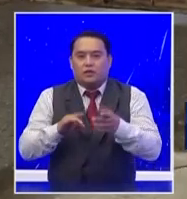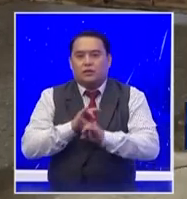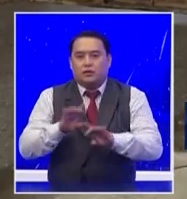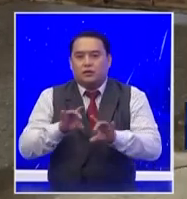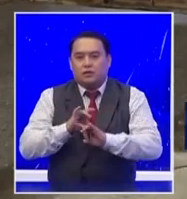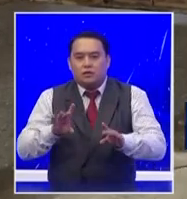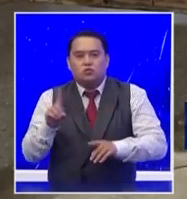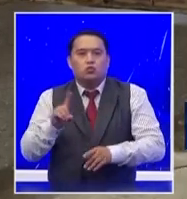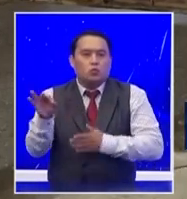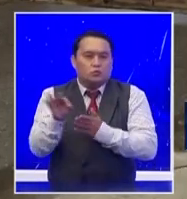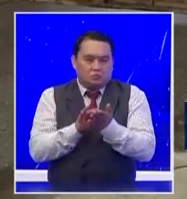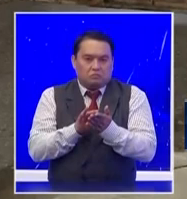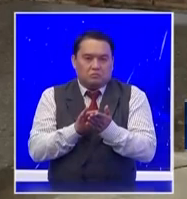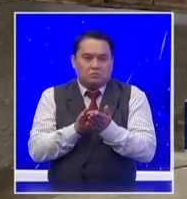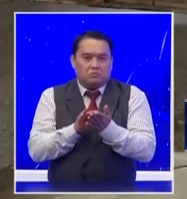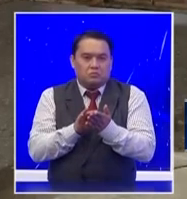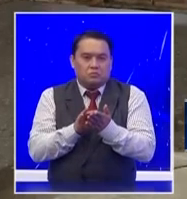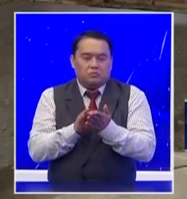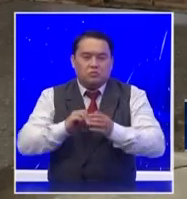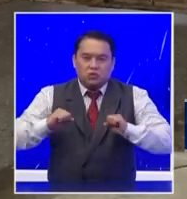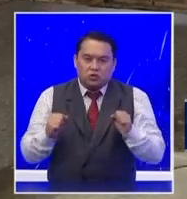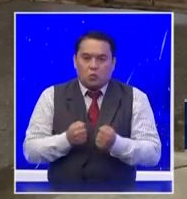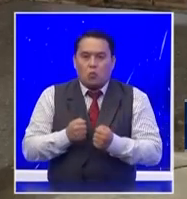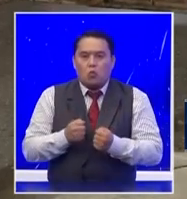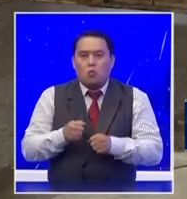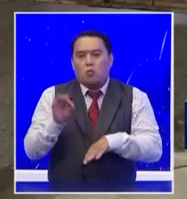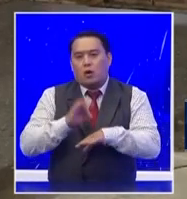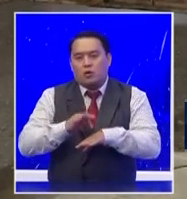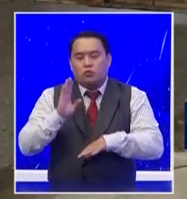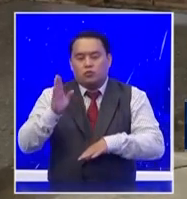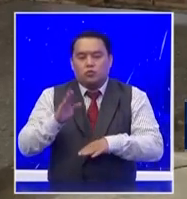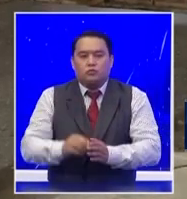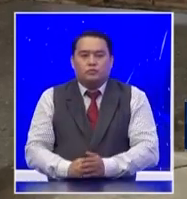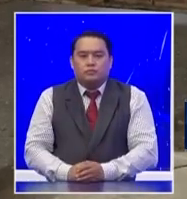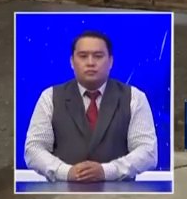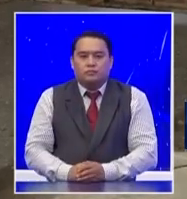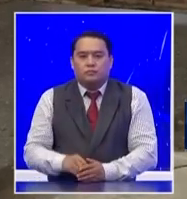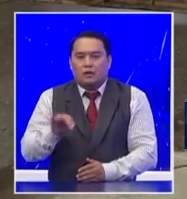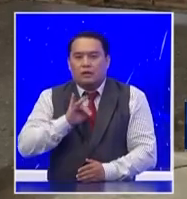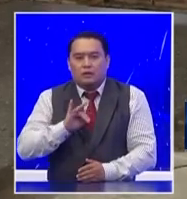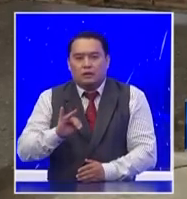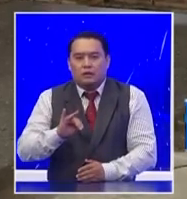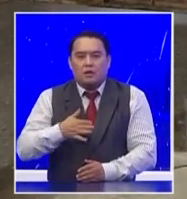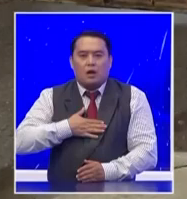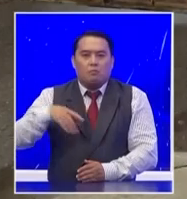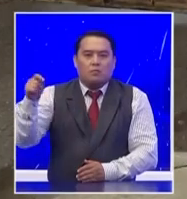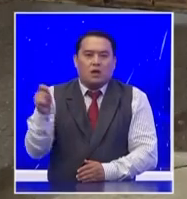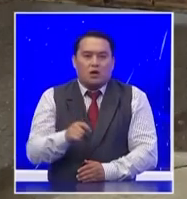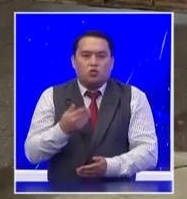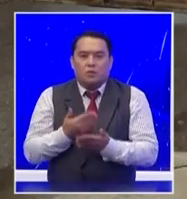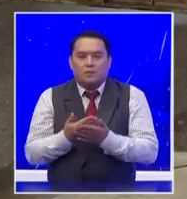сразу. Я думаю, что, например, зимой буду меньше болеть и так далее. И я прихожу